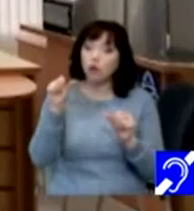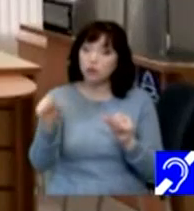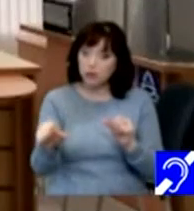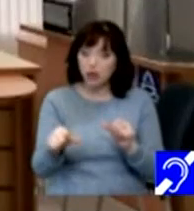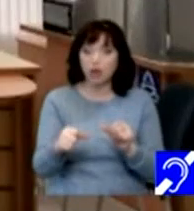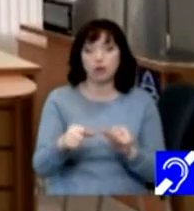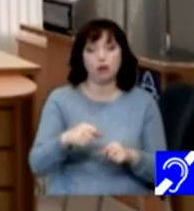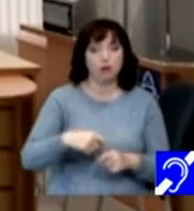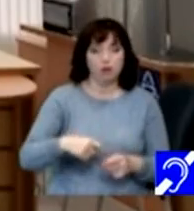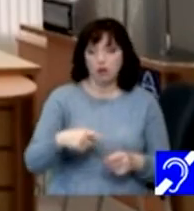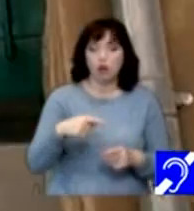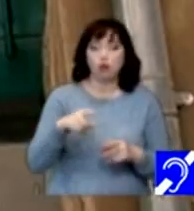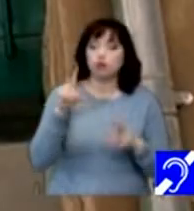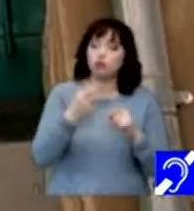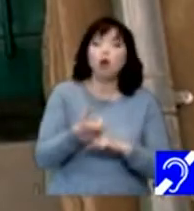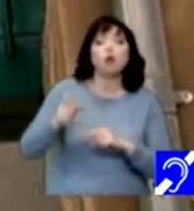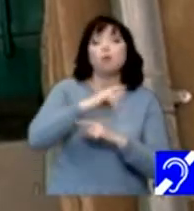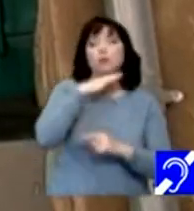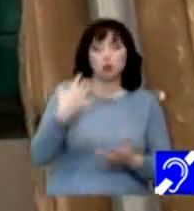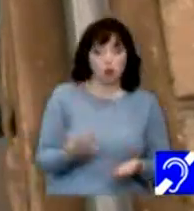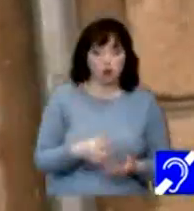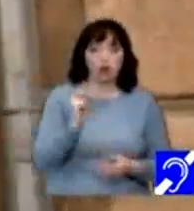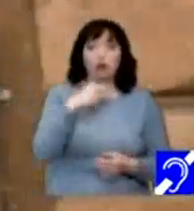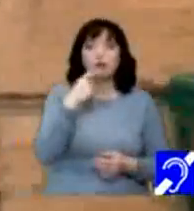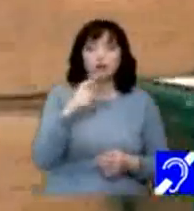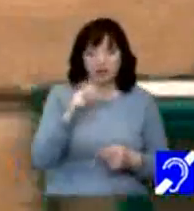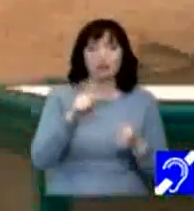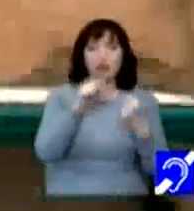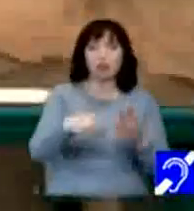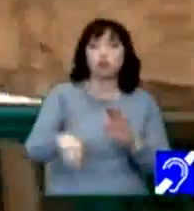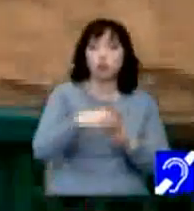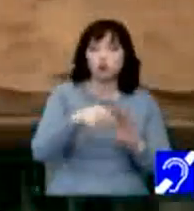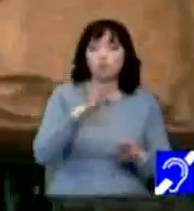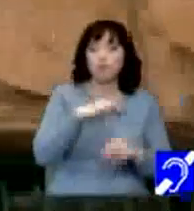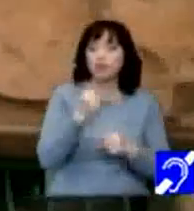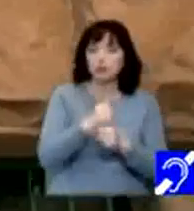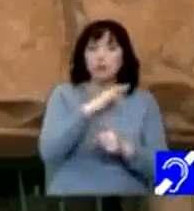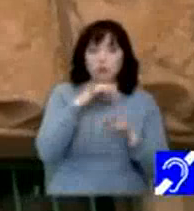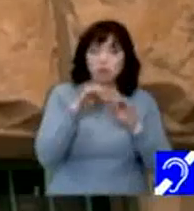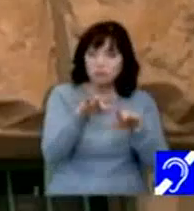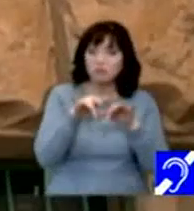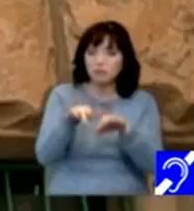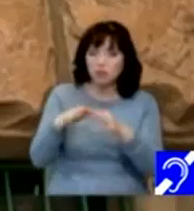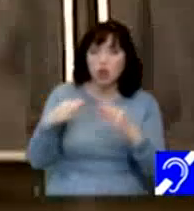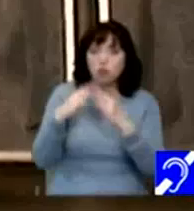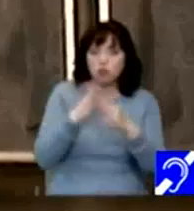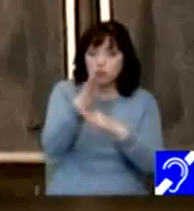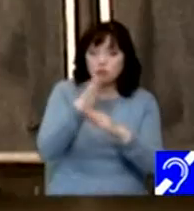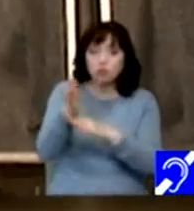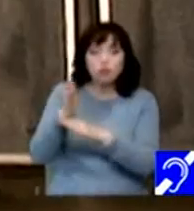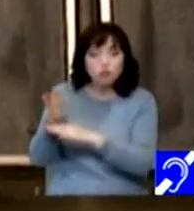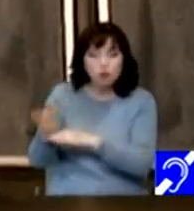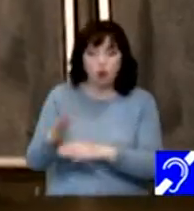acolo încă 2000 trebuie să-i dau la registrator. Potrivit Centrului Național Anticorupție, s-au făcut 10 de percheziții la domiciliile unor